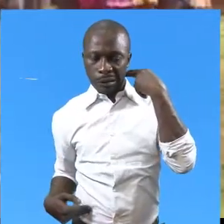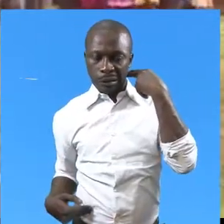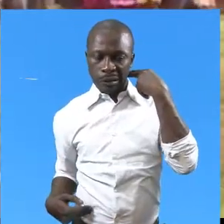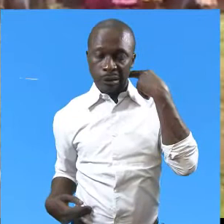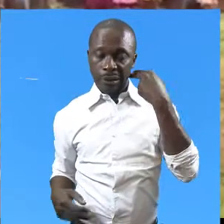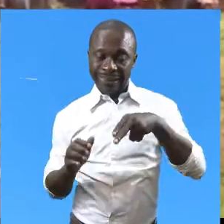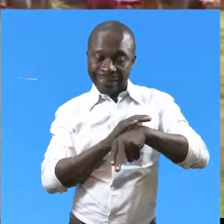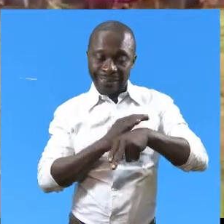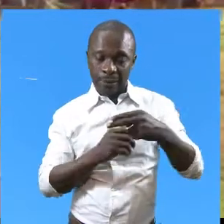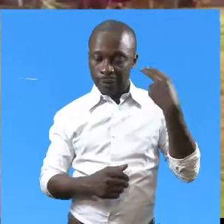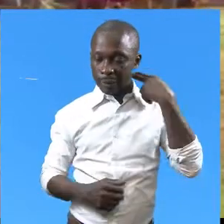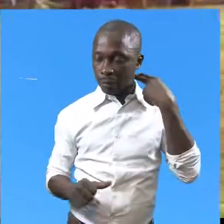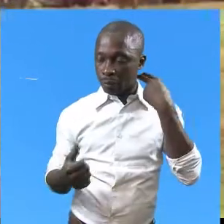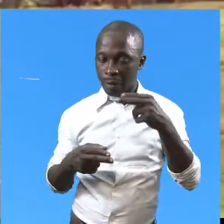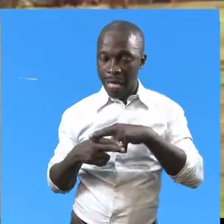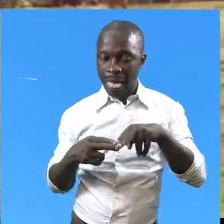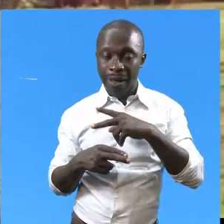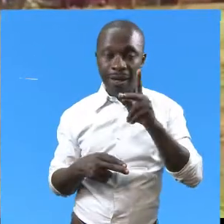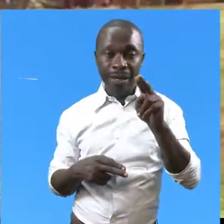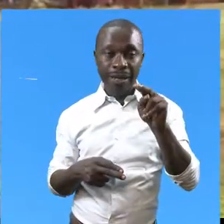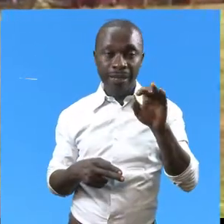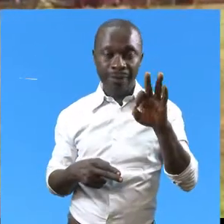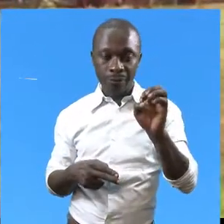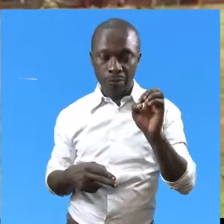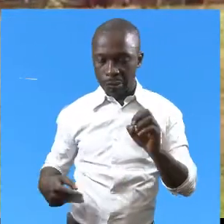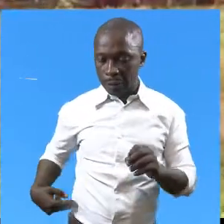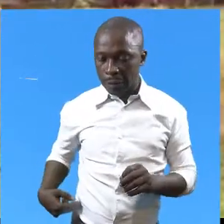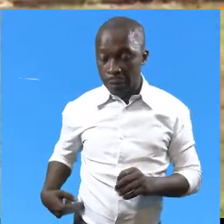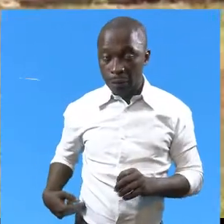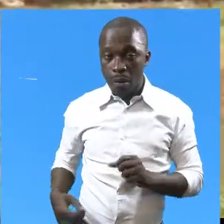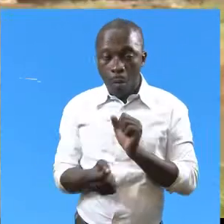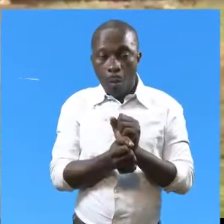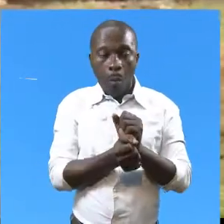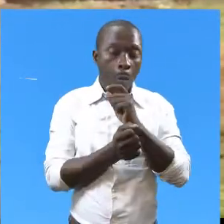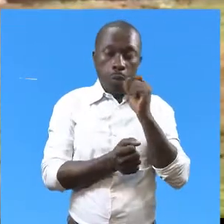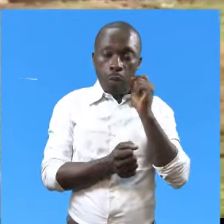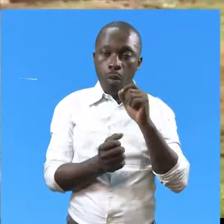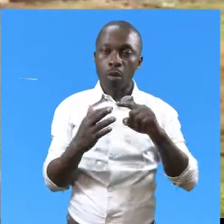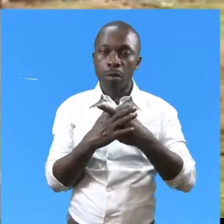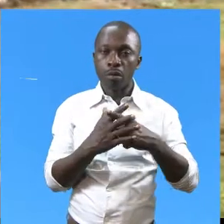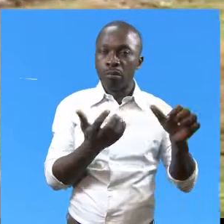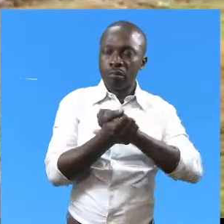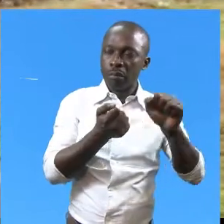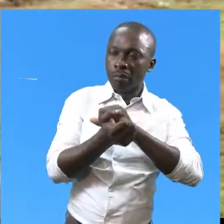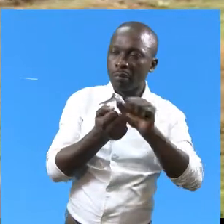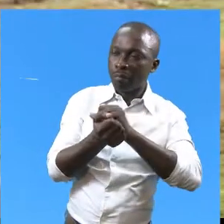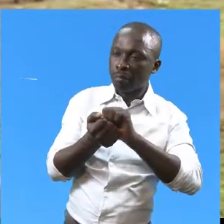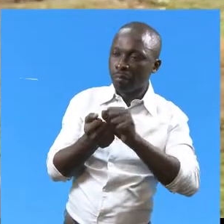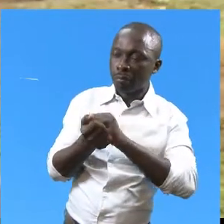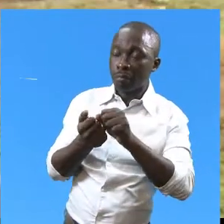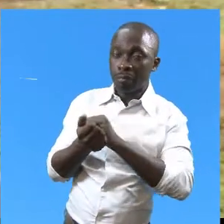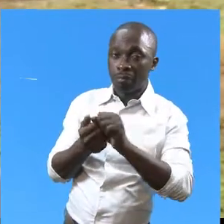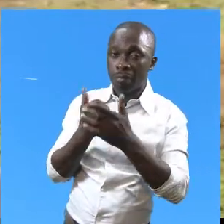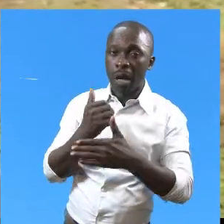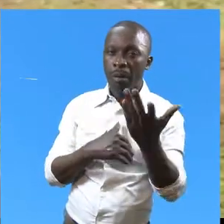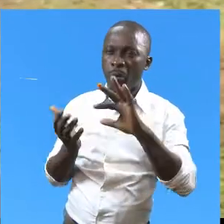les autres avaient des couteaux et des machettes. Quand ils m'ont arrêté, ils ont commencé à casser des choses et je ne pouvais rien. C'est seulement après